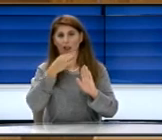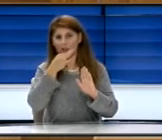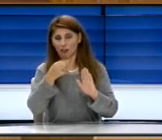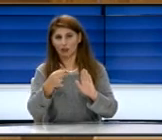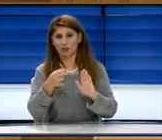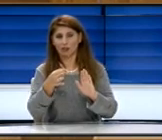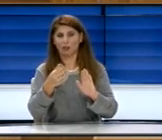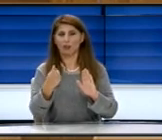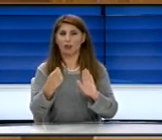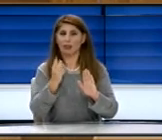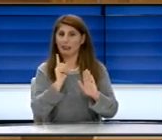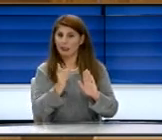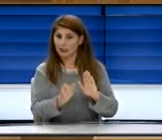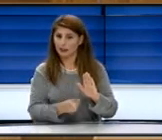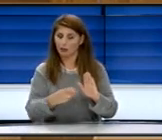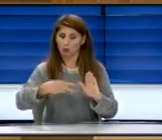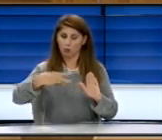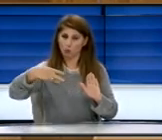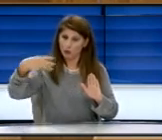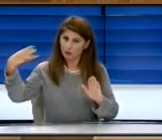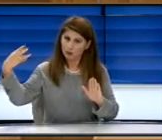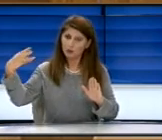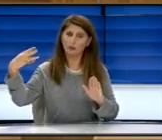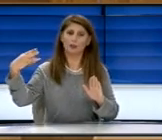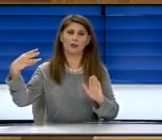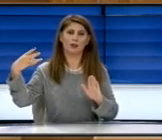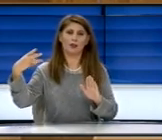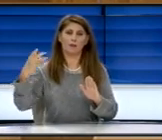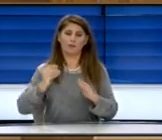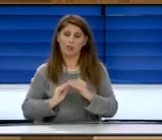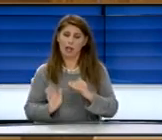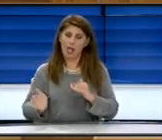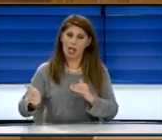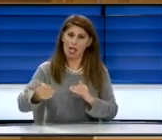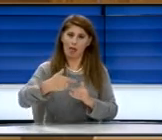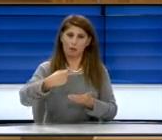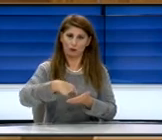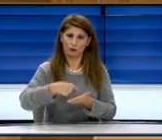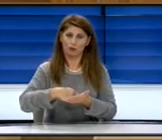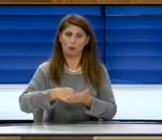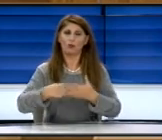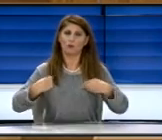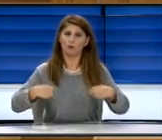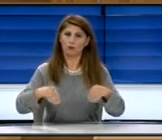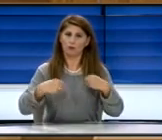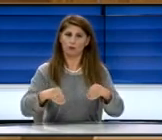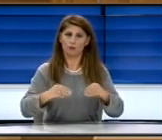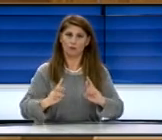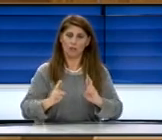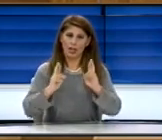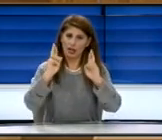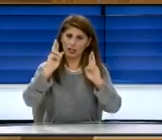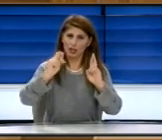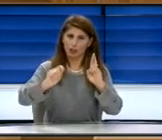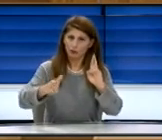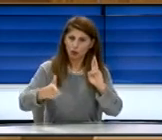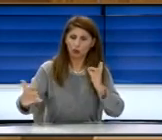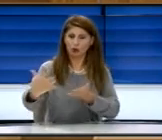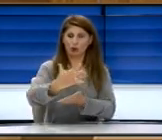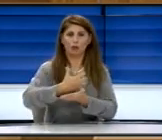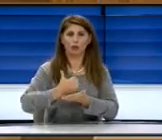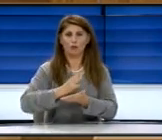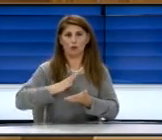σχόλια η κριτική του ΣΥΡΙΖΑ για τους έμεσους φόρους, τους πληστηριασμούς, την ενεργειακή φτώχεια και το εισόδημα του